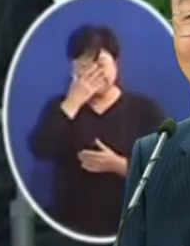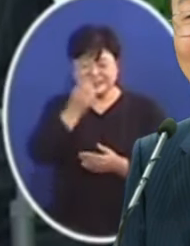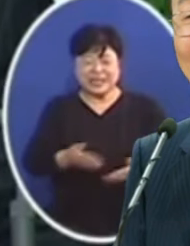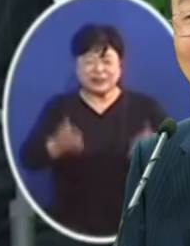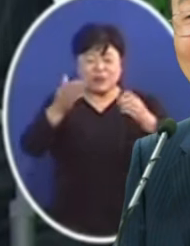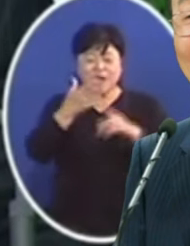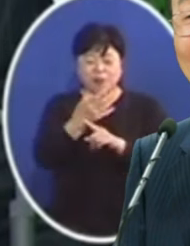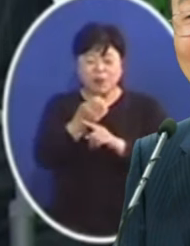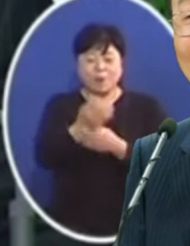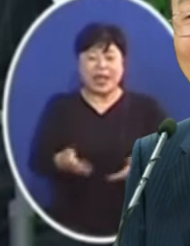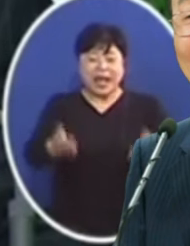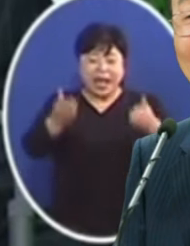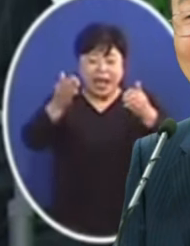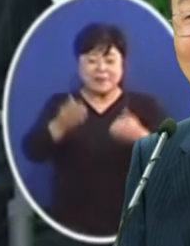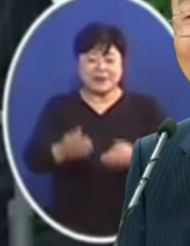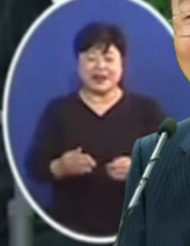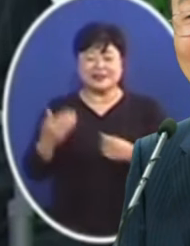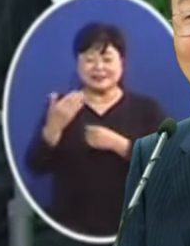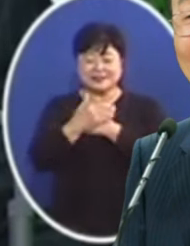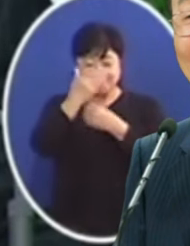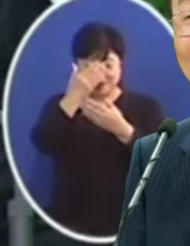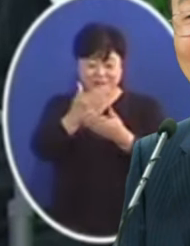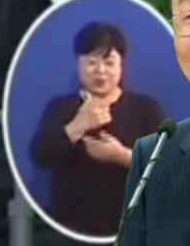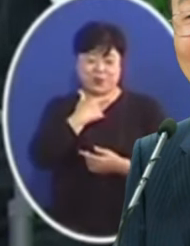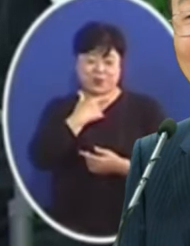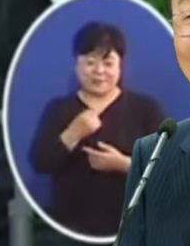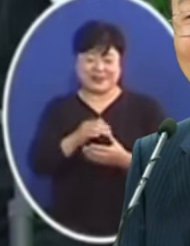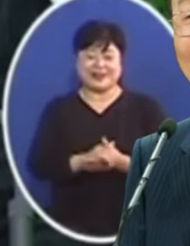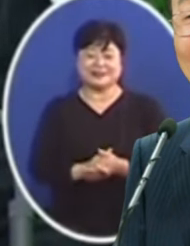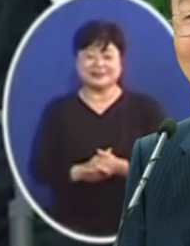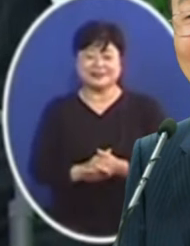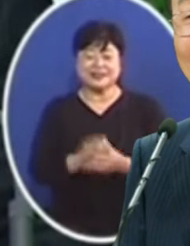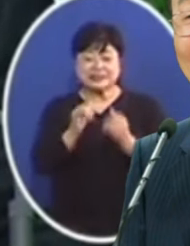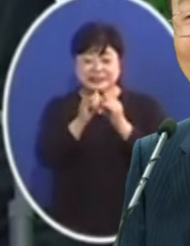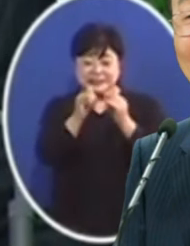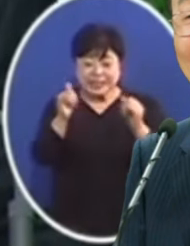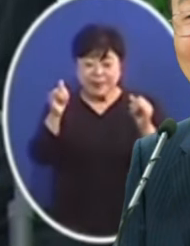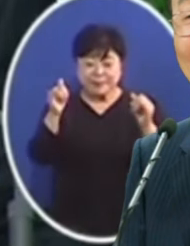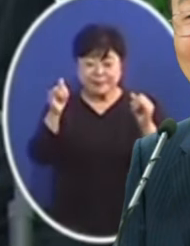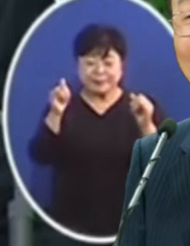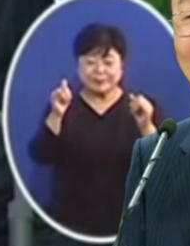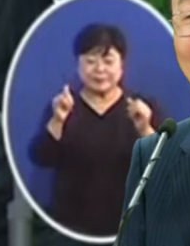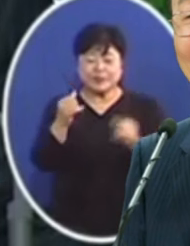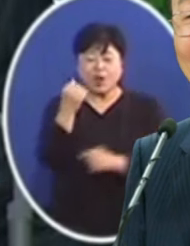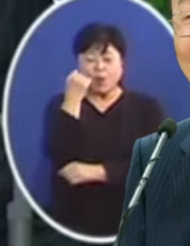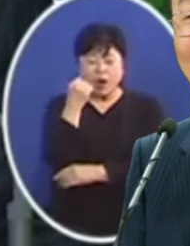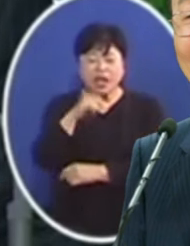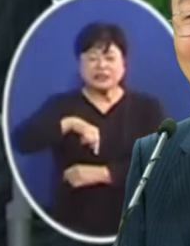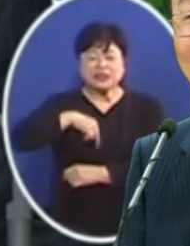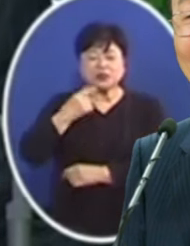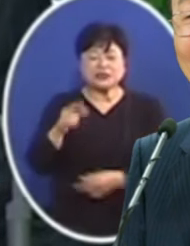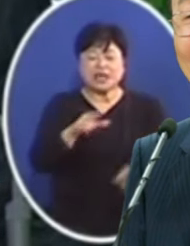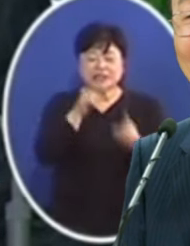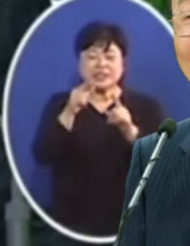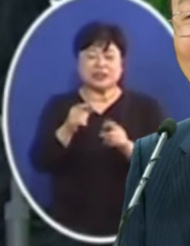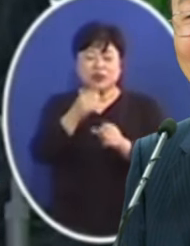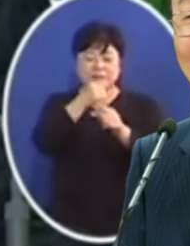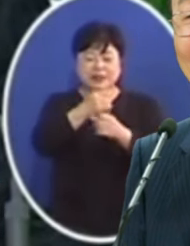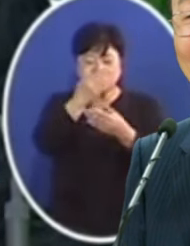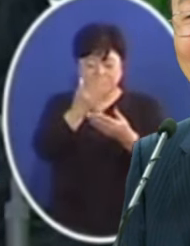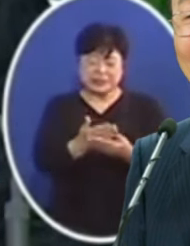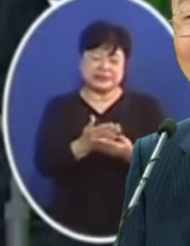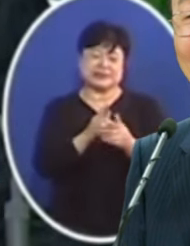쓰레기통과 보배함이란 제목으로 은혜를 나누겠습니다. 사람은 원래 스스로 살도록 지음을